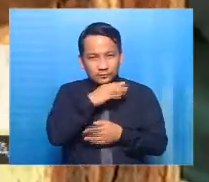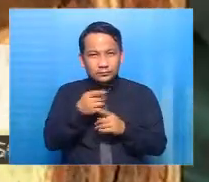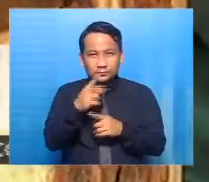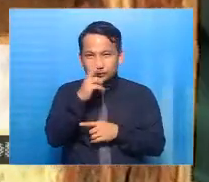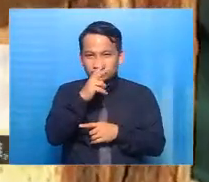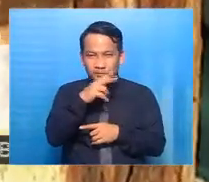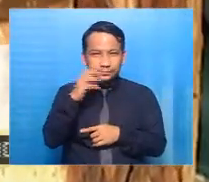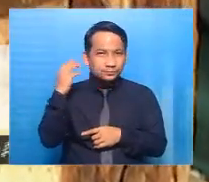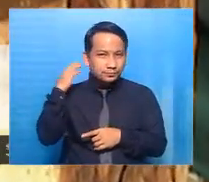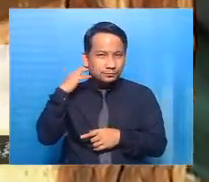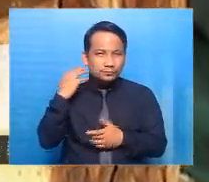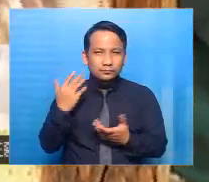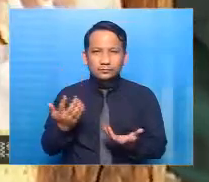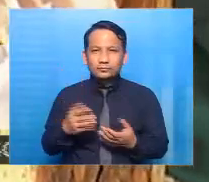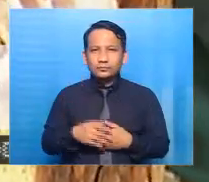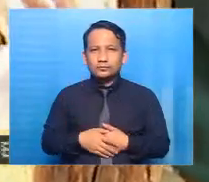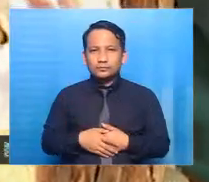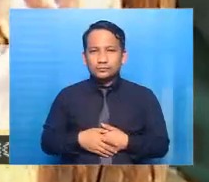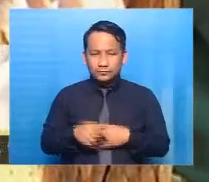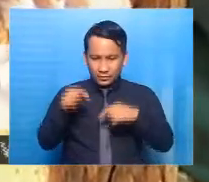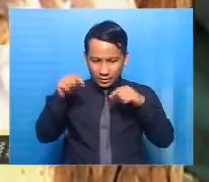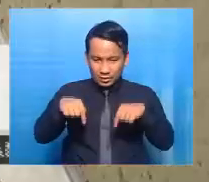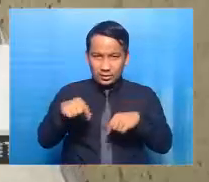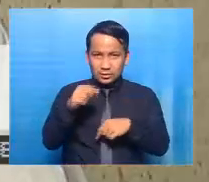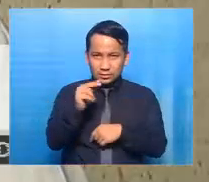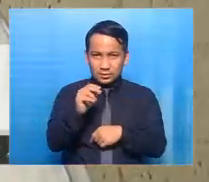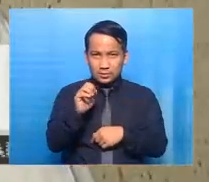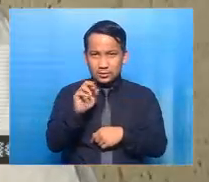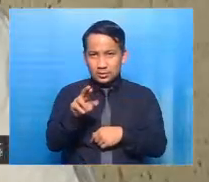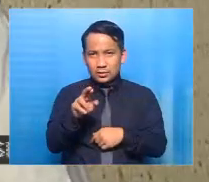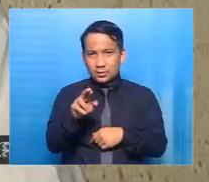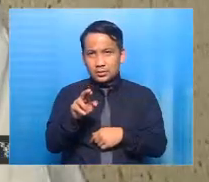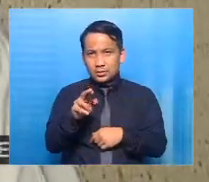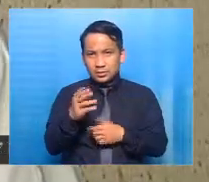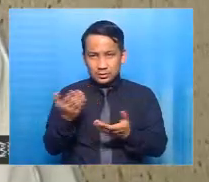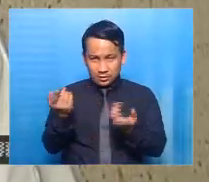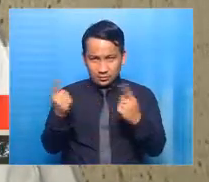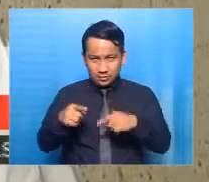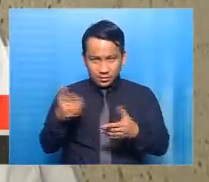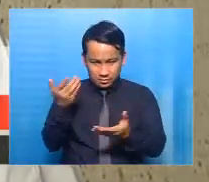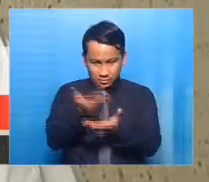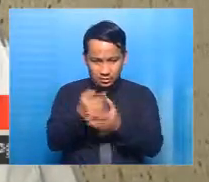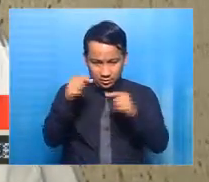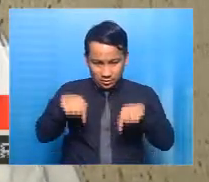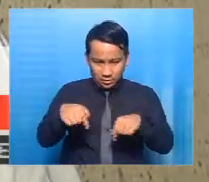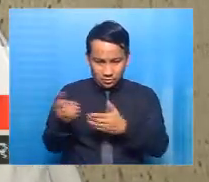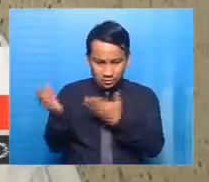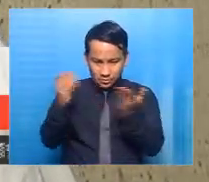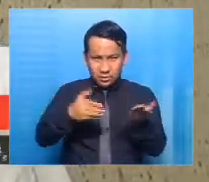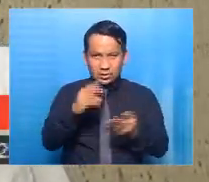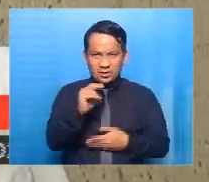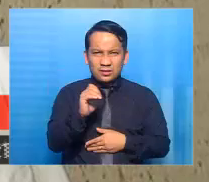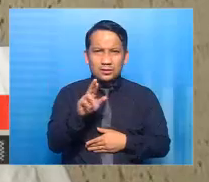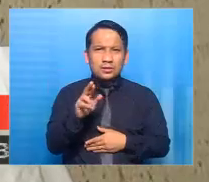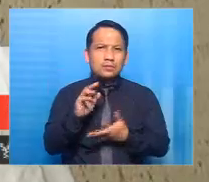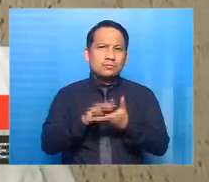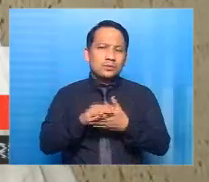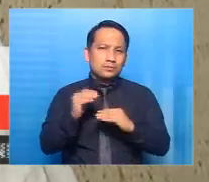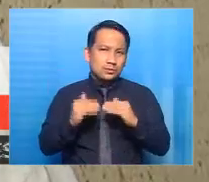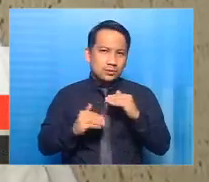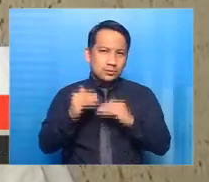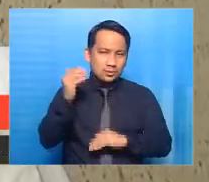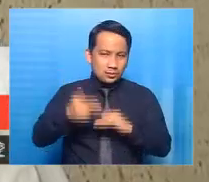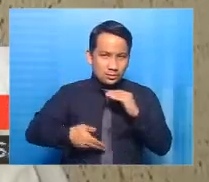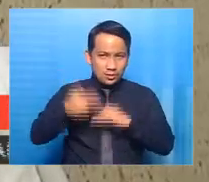Visayas, Mindanao. Instead na para dito sa atin sa Luzon, sa Metro Manila, mas mataas na nakukuha